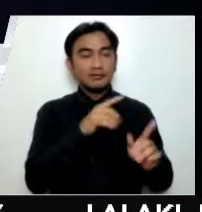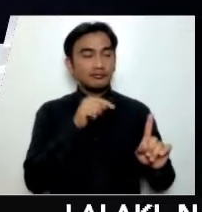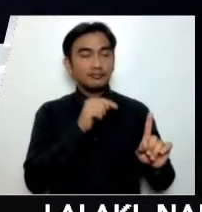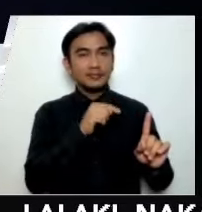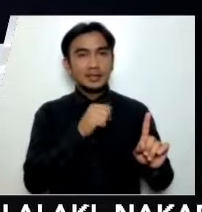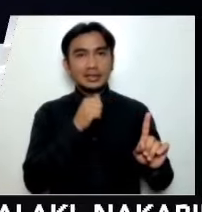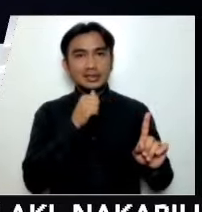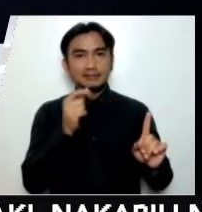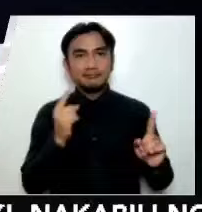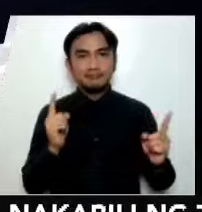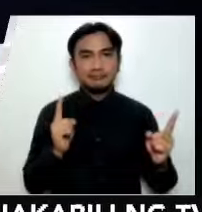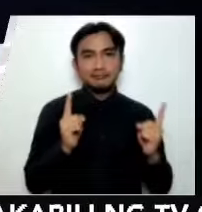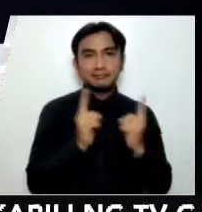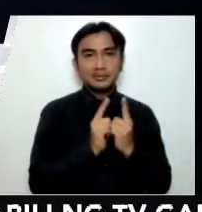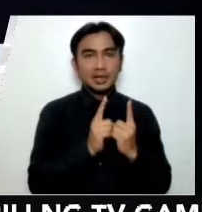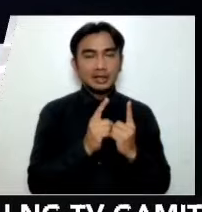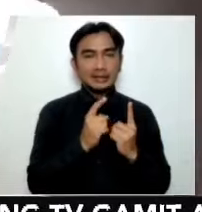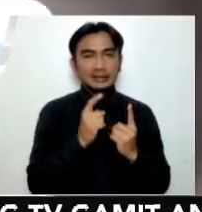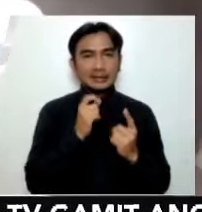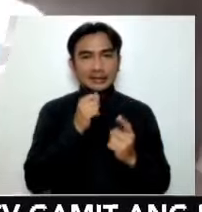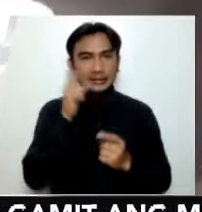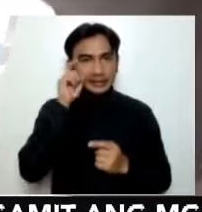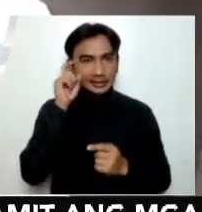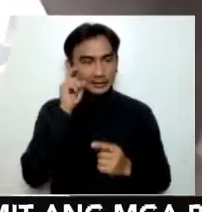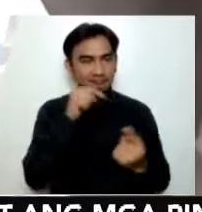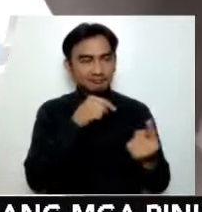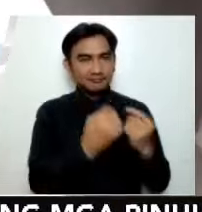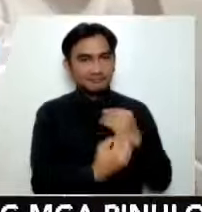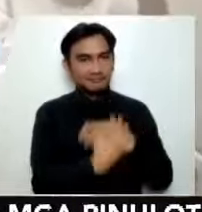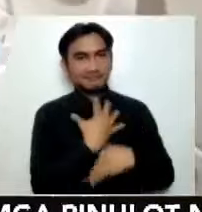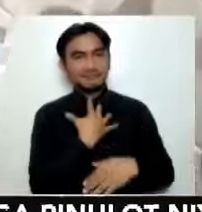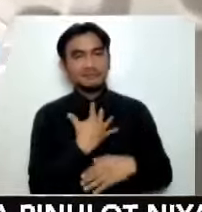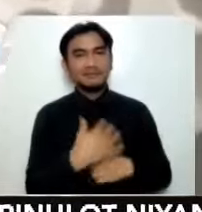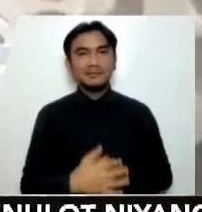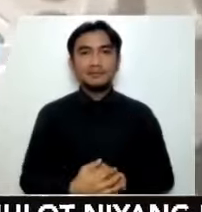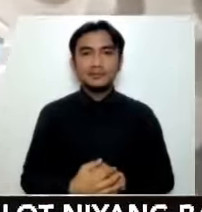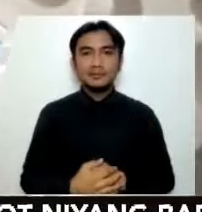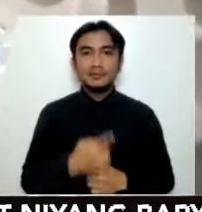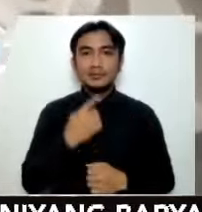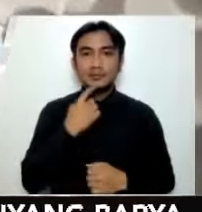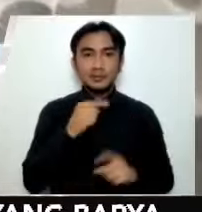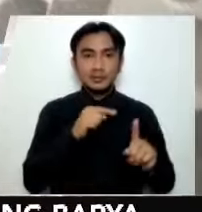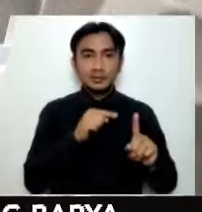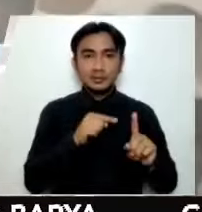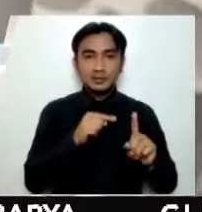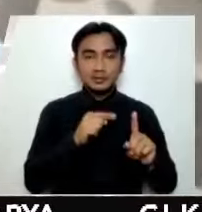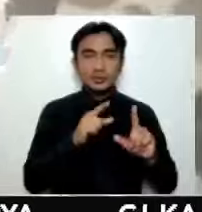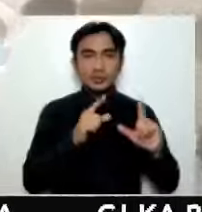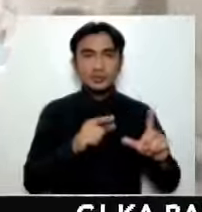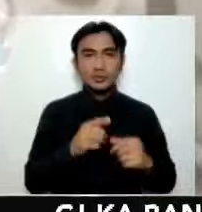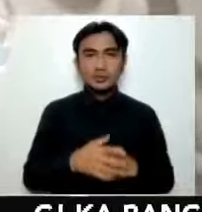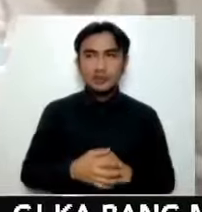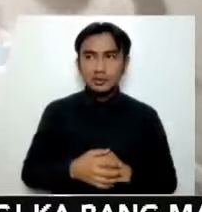at nakipagtalik po sa kanya depensa naman ang suspect kas yung number niya saakin